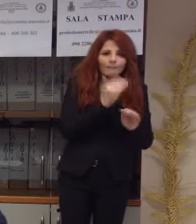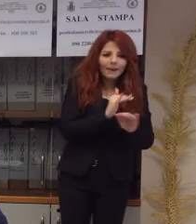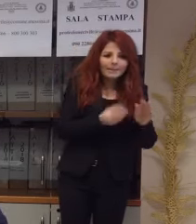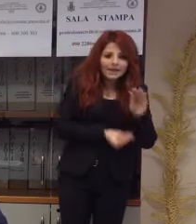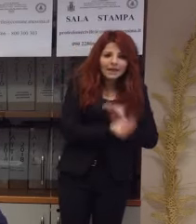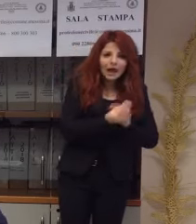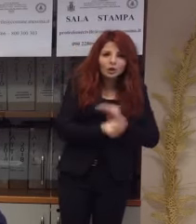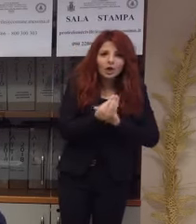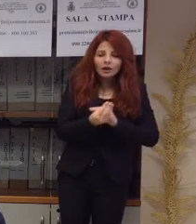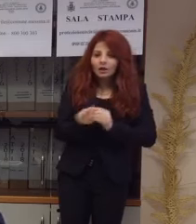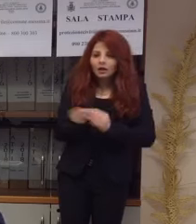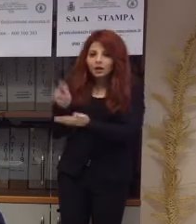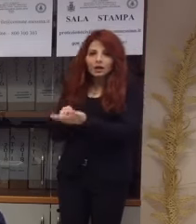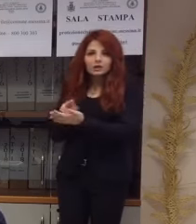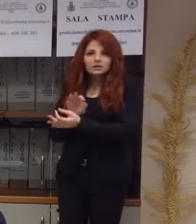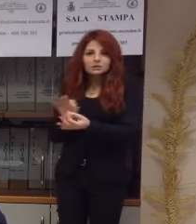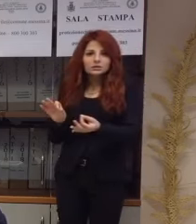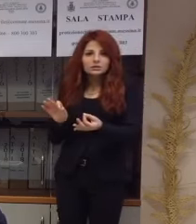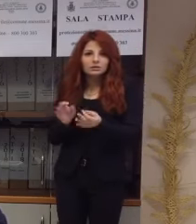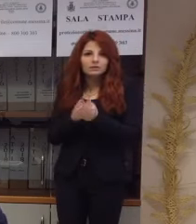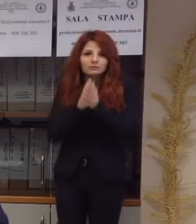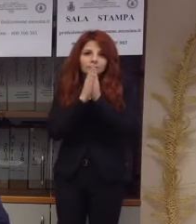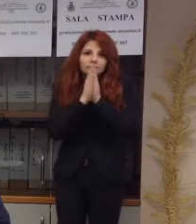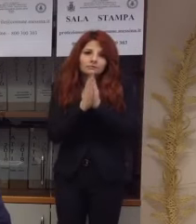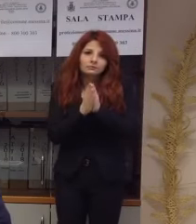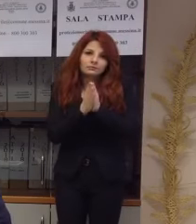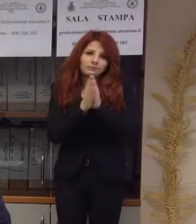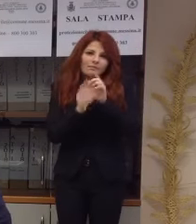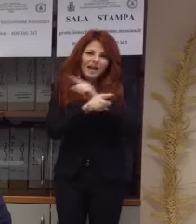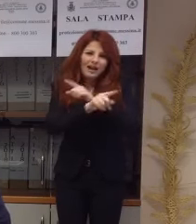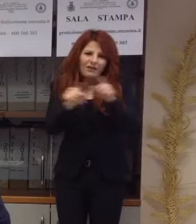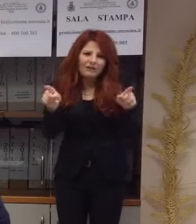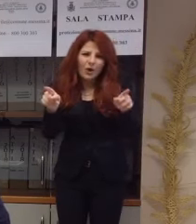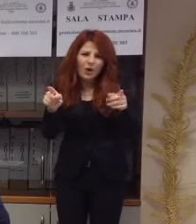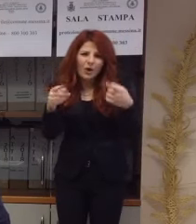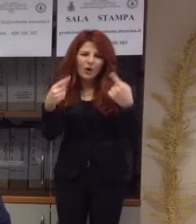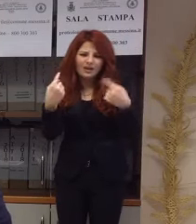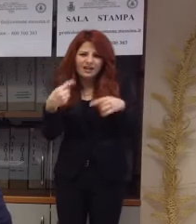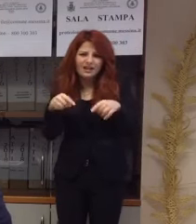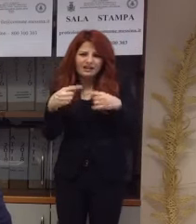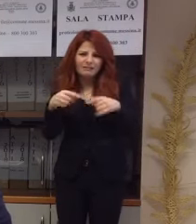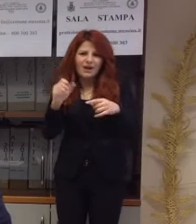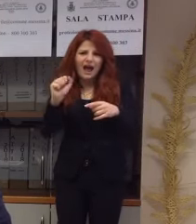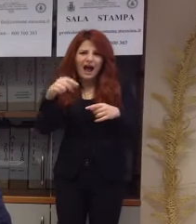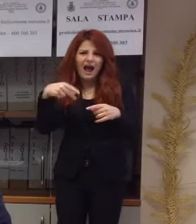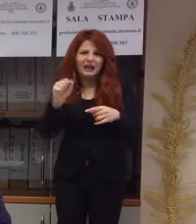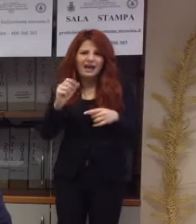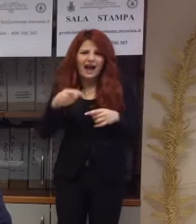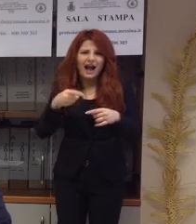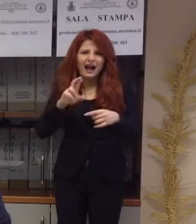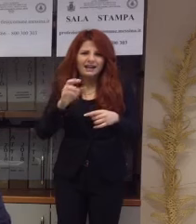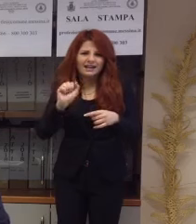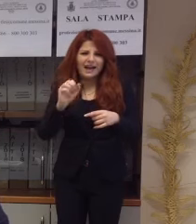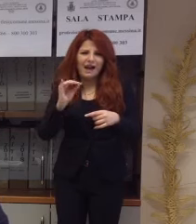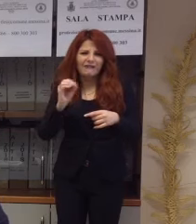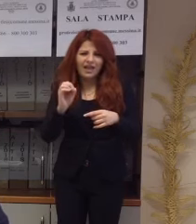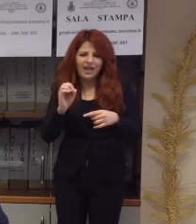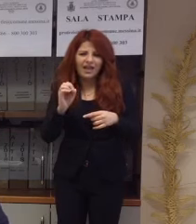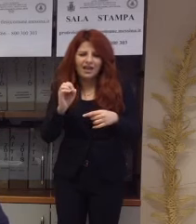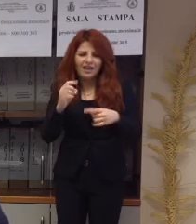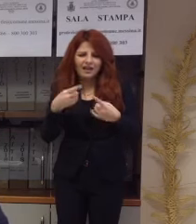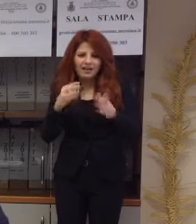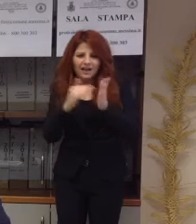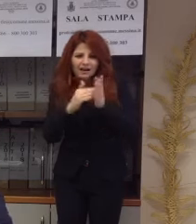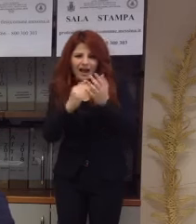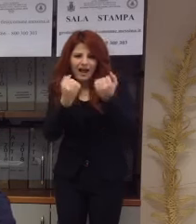in lavoro facile, ma perché non ve le sistemate queste banche dati? Gli ho già scritto al direttore generale. Ecco, bisogna approfittare di